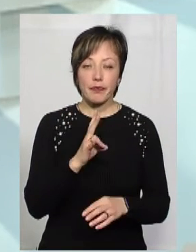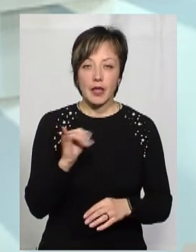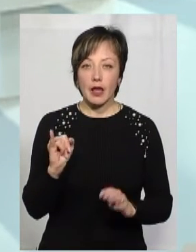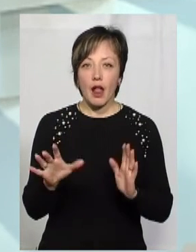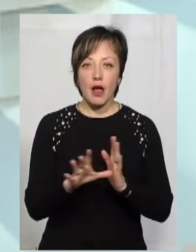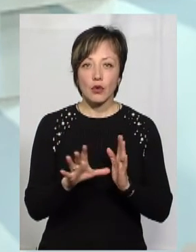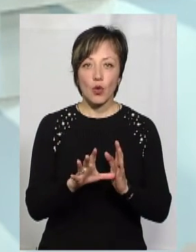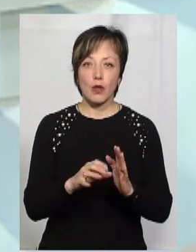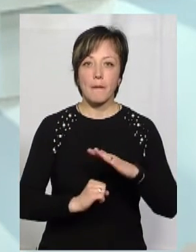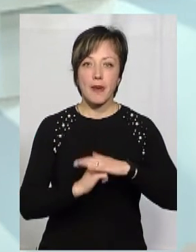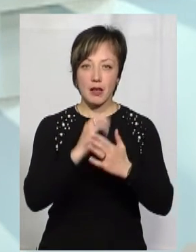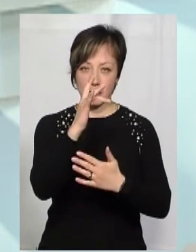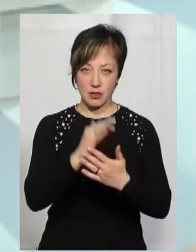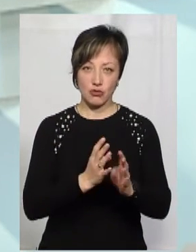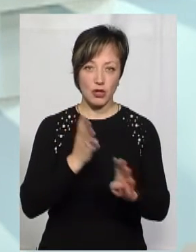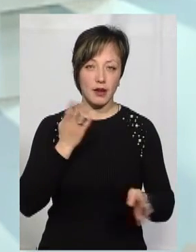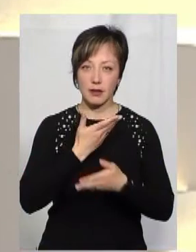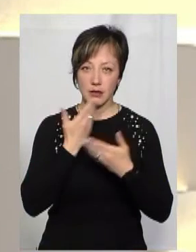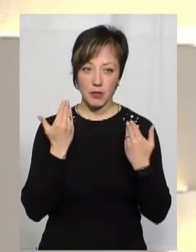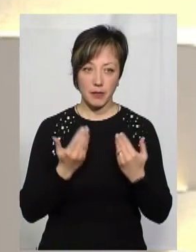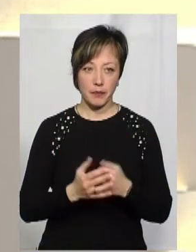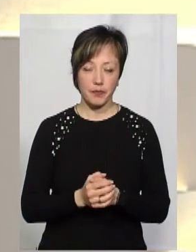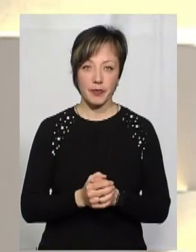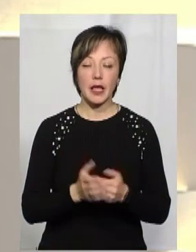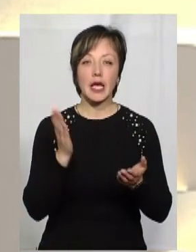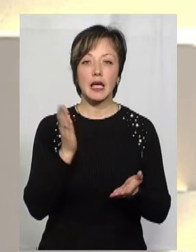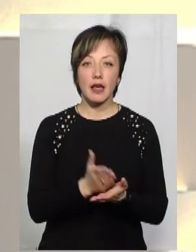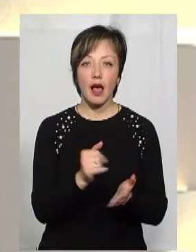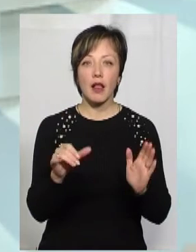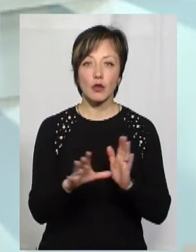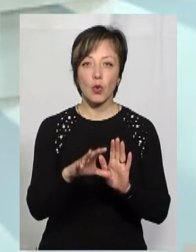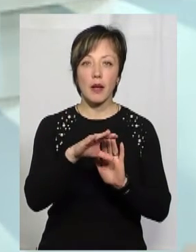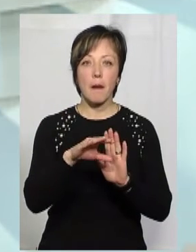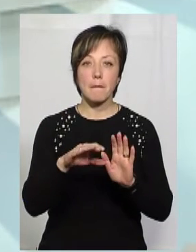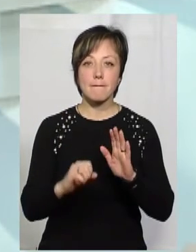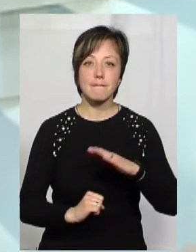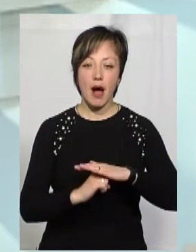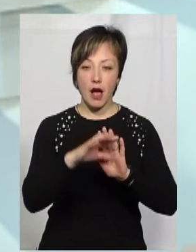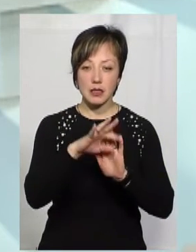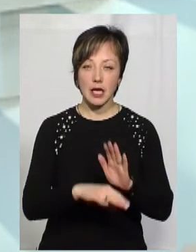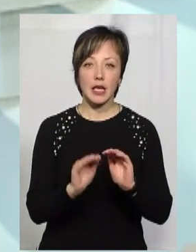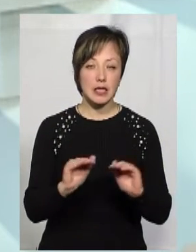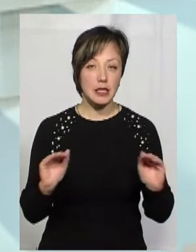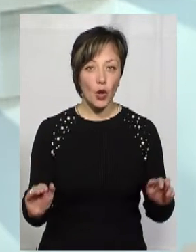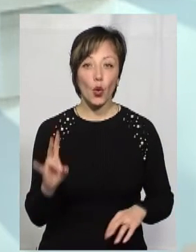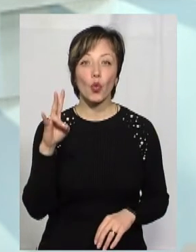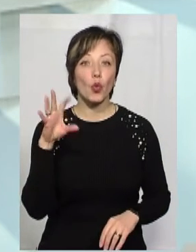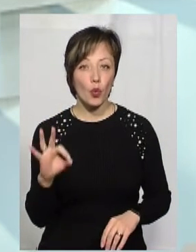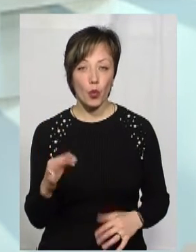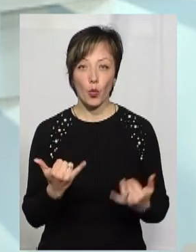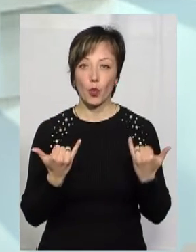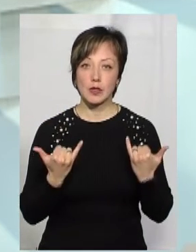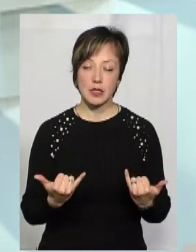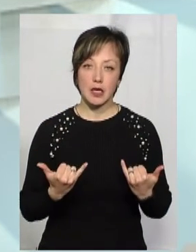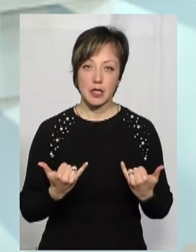бази черги немає. Просто електронна база є? Є електронна база дітей. Однак, зараз знову ж таки